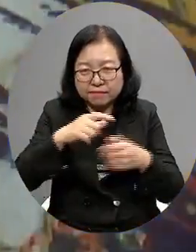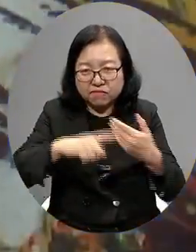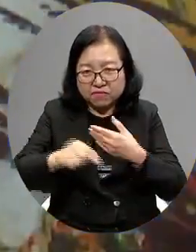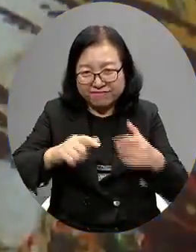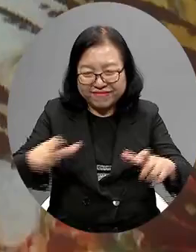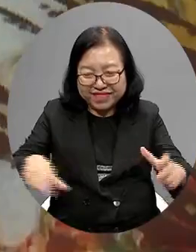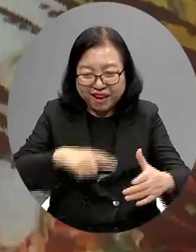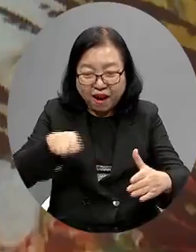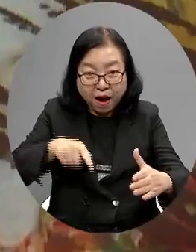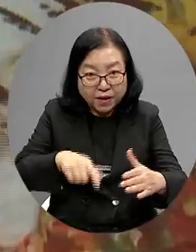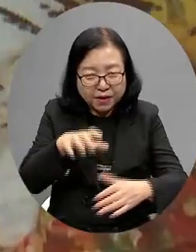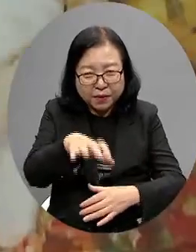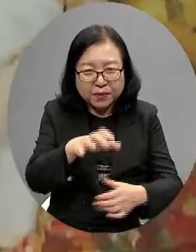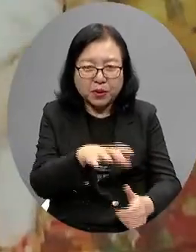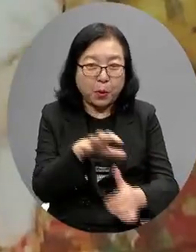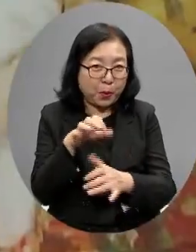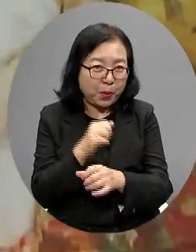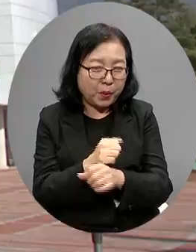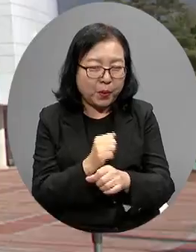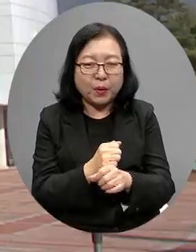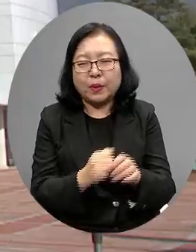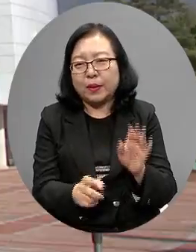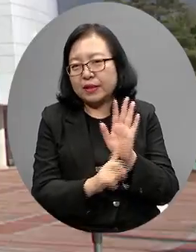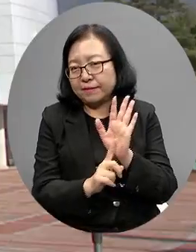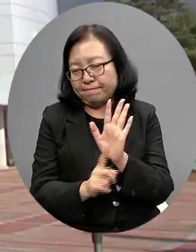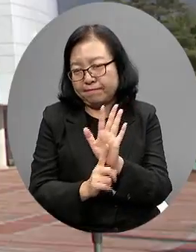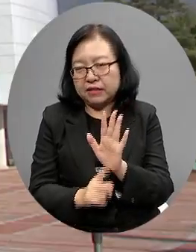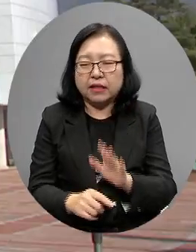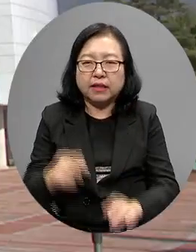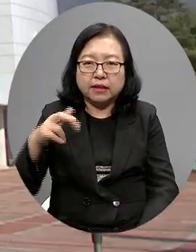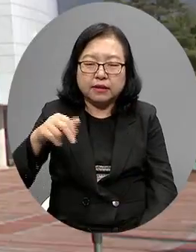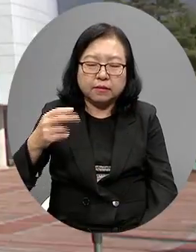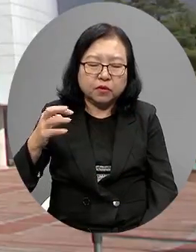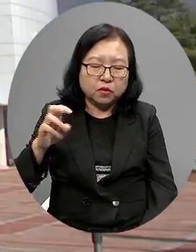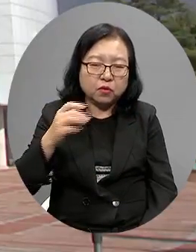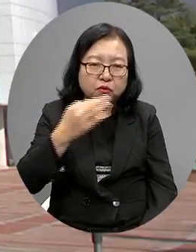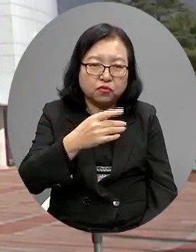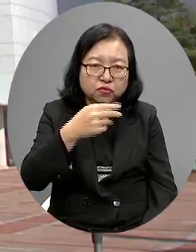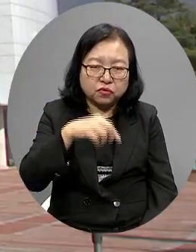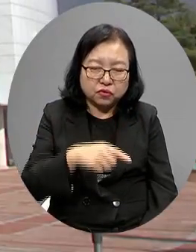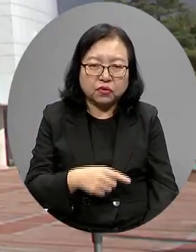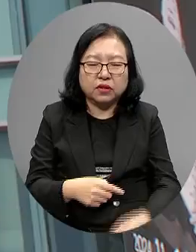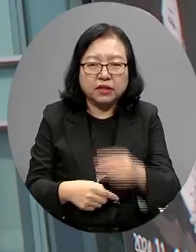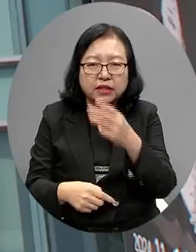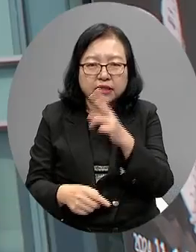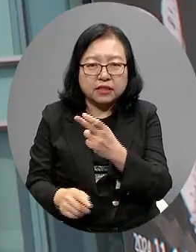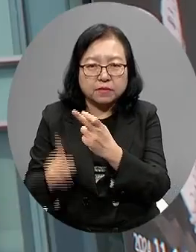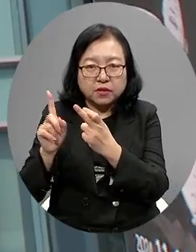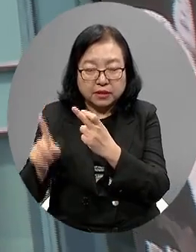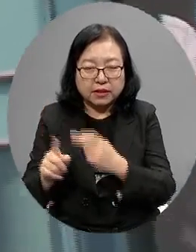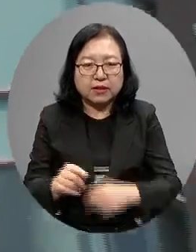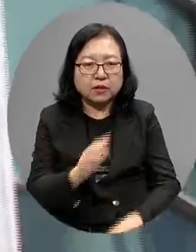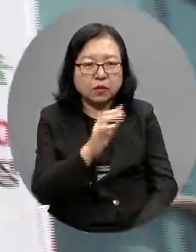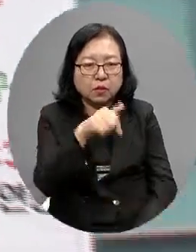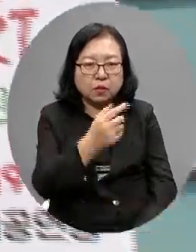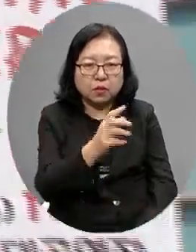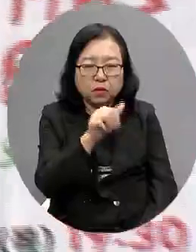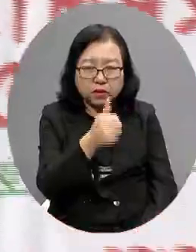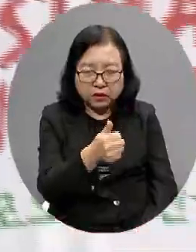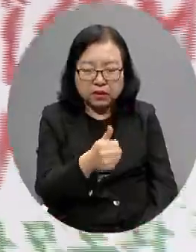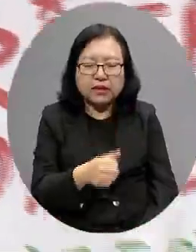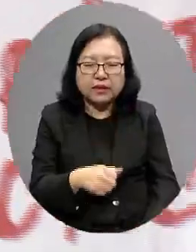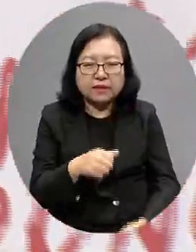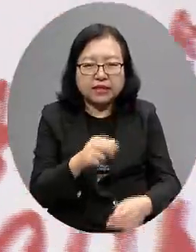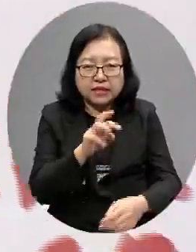이색 미술 전시들 클림트와 루소 미디어 아트 전은 다음 달 1일 반 고후 별이 빛나는 밤 전시은 오는